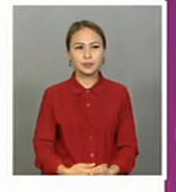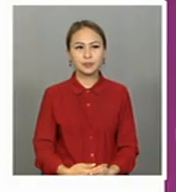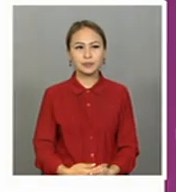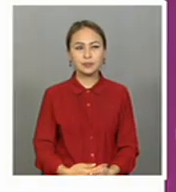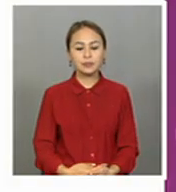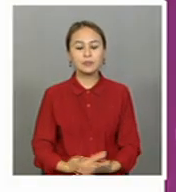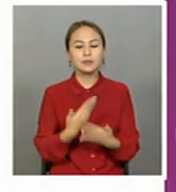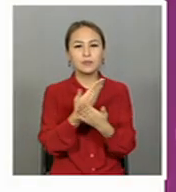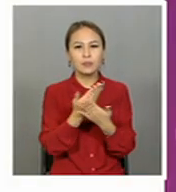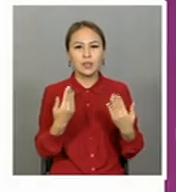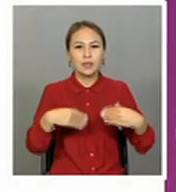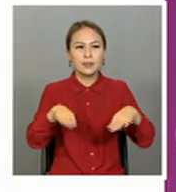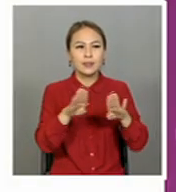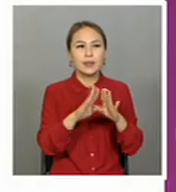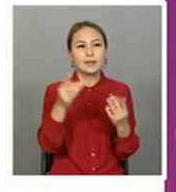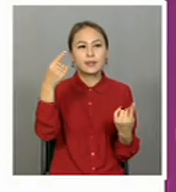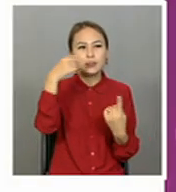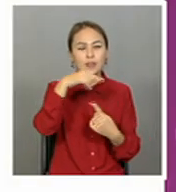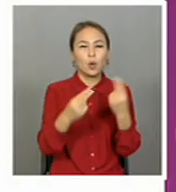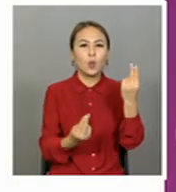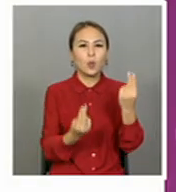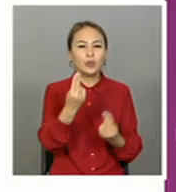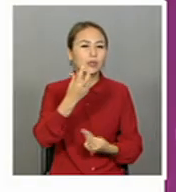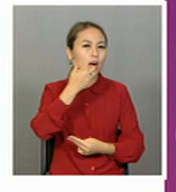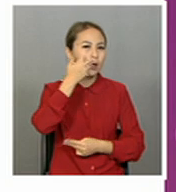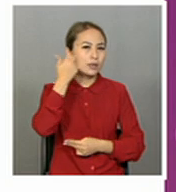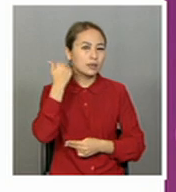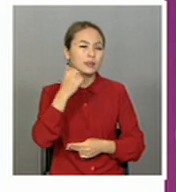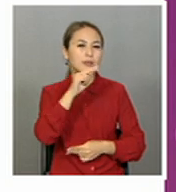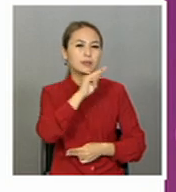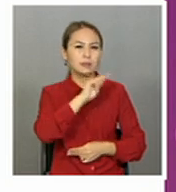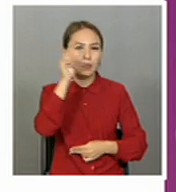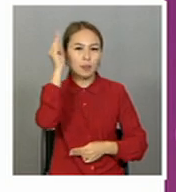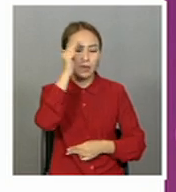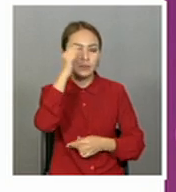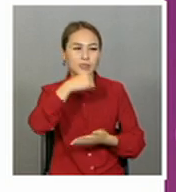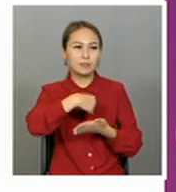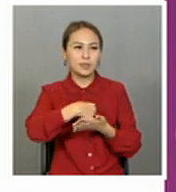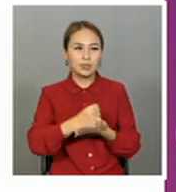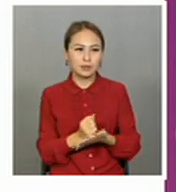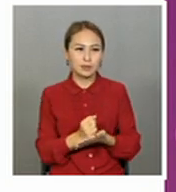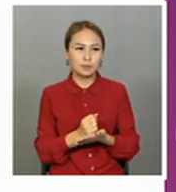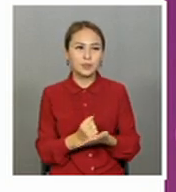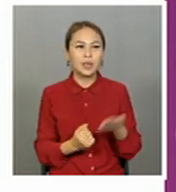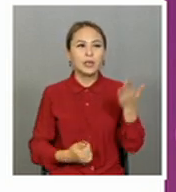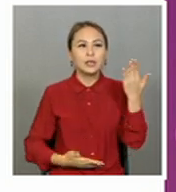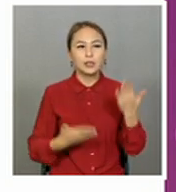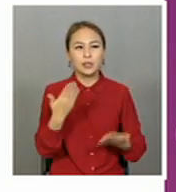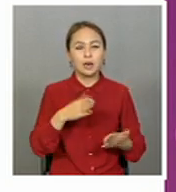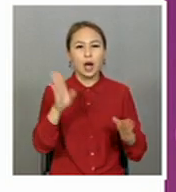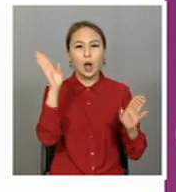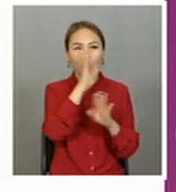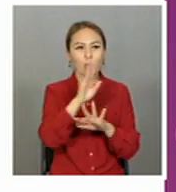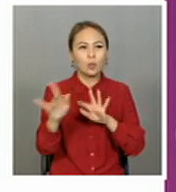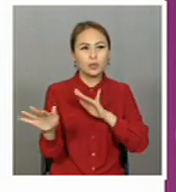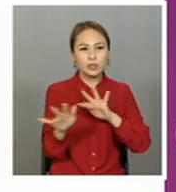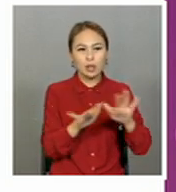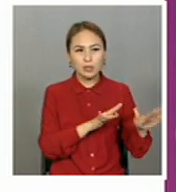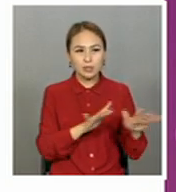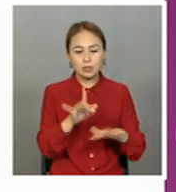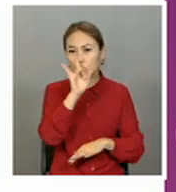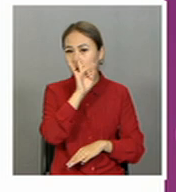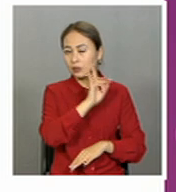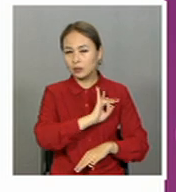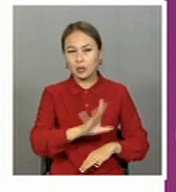Енді сәйкестендір ойын арқылы сабағымызды бекітейік. Егер ауа